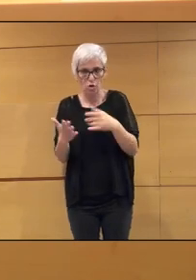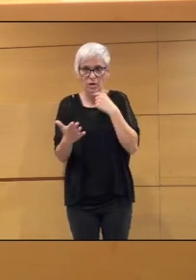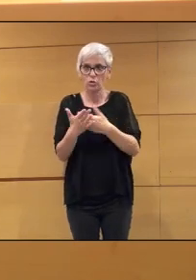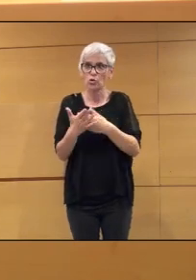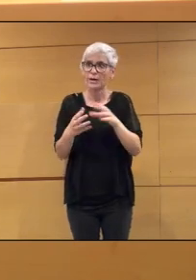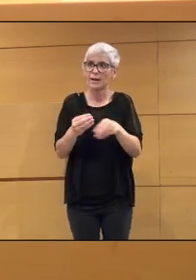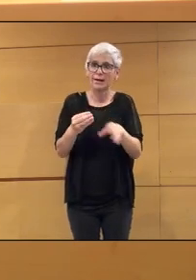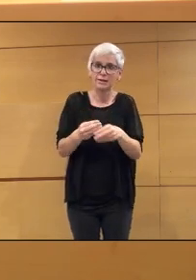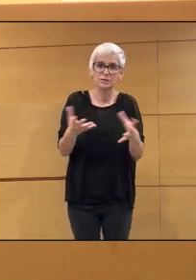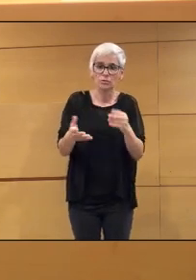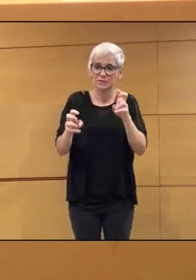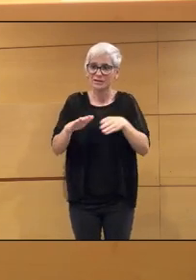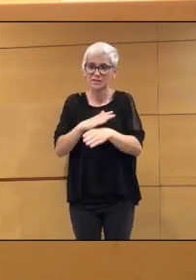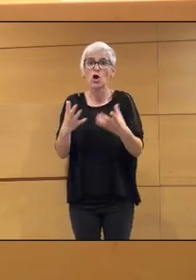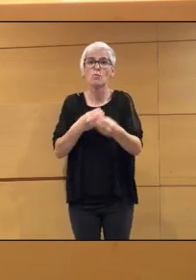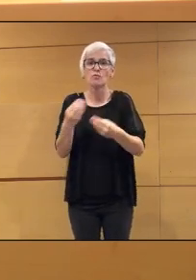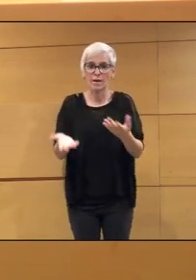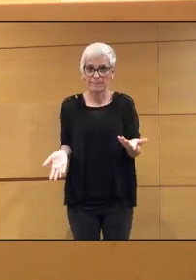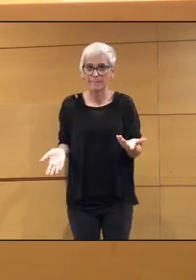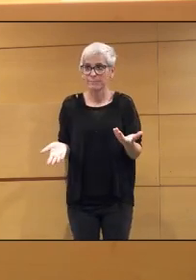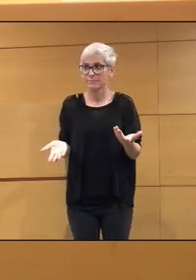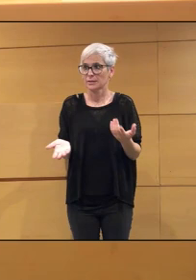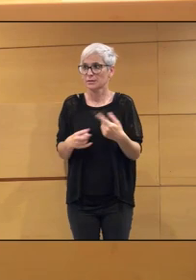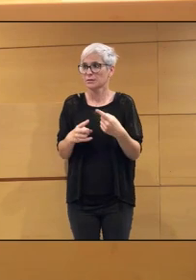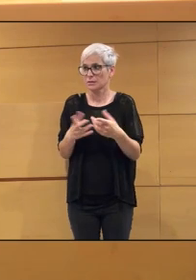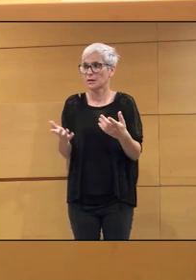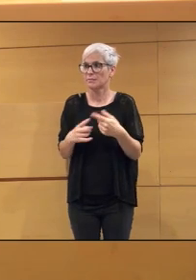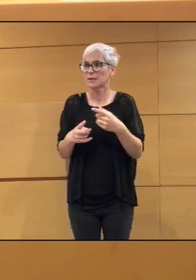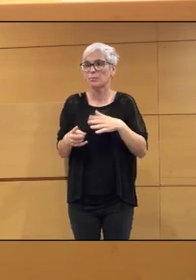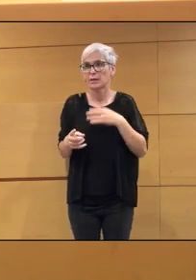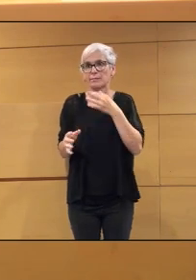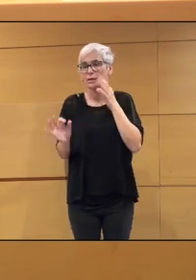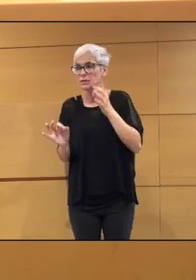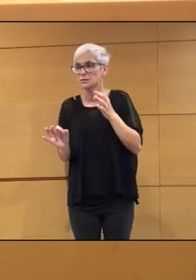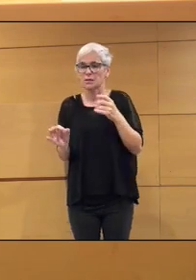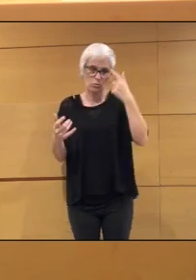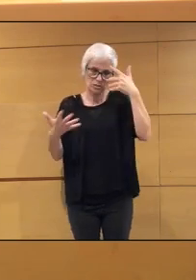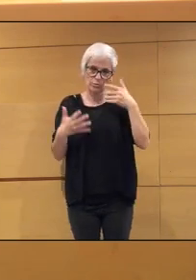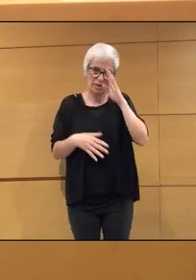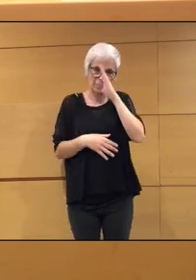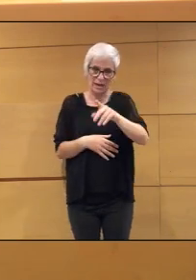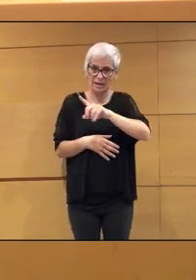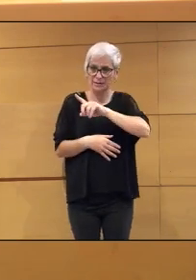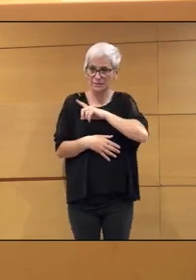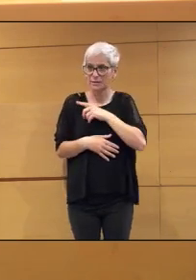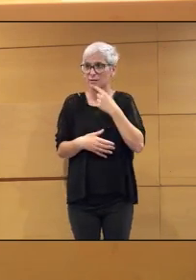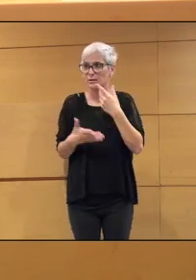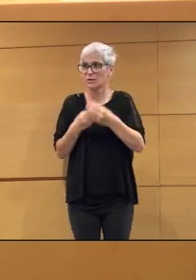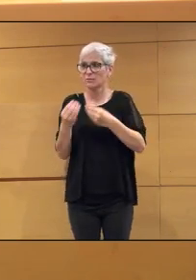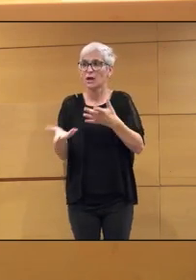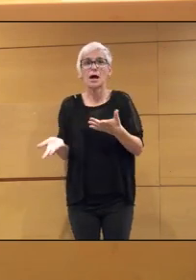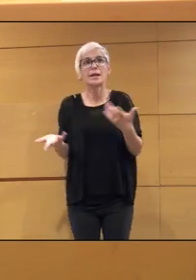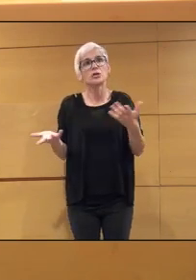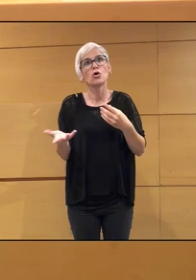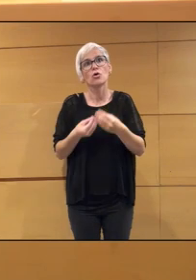els annexos tota l'accessibilitat se'n va en orris. Vam tenir una sessió amb un invident que ens explicava com obria i diu, ara com